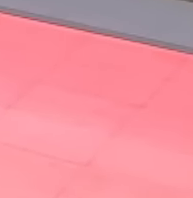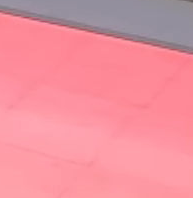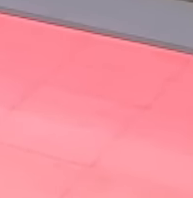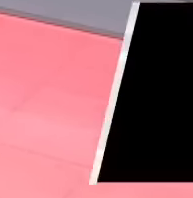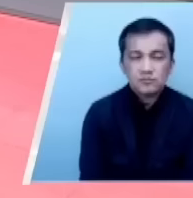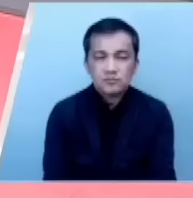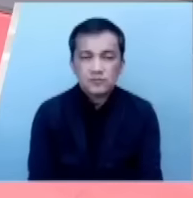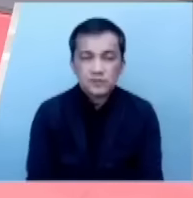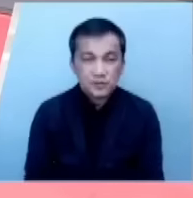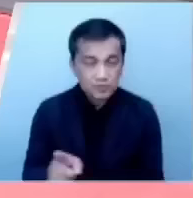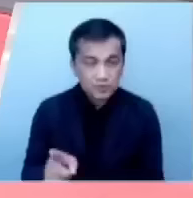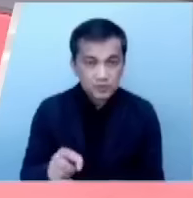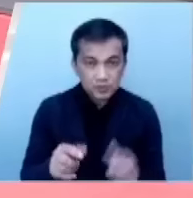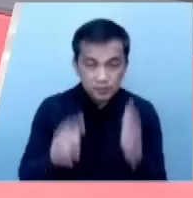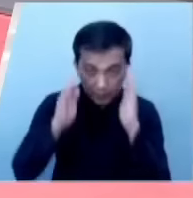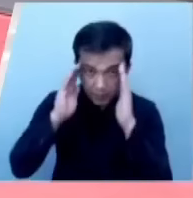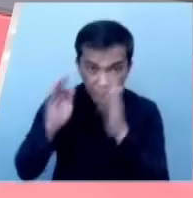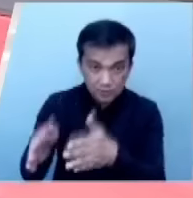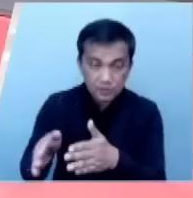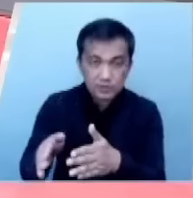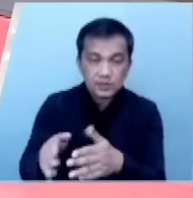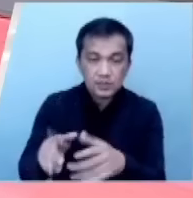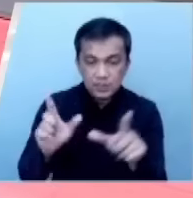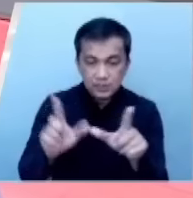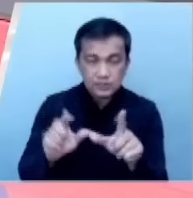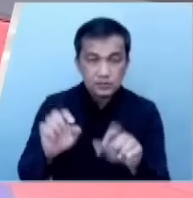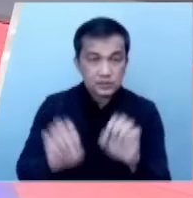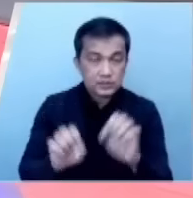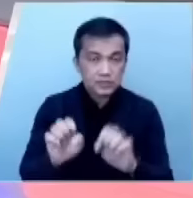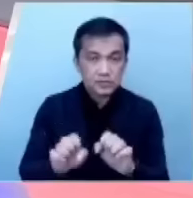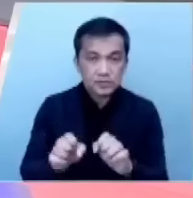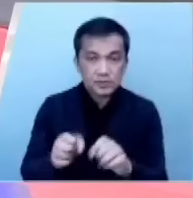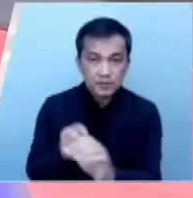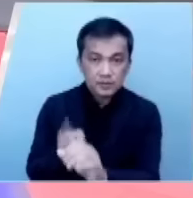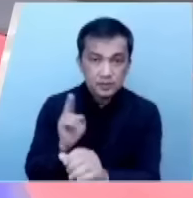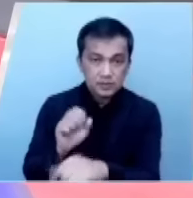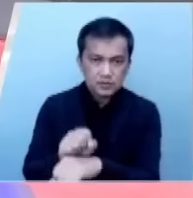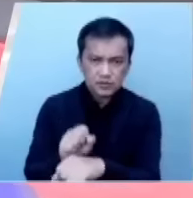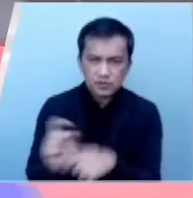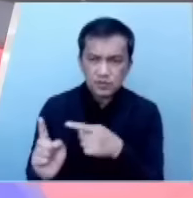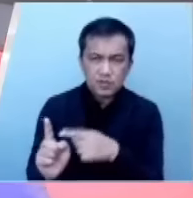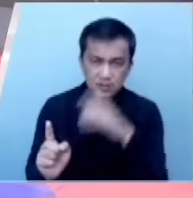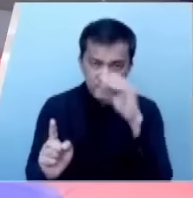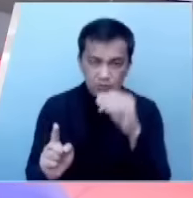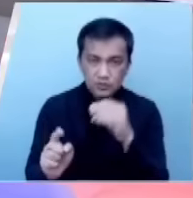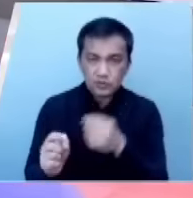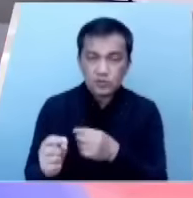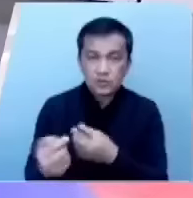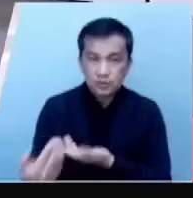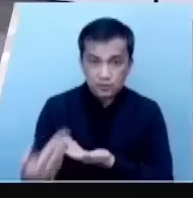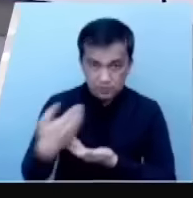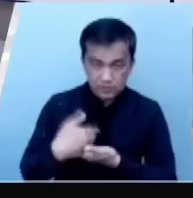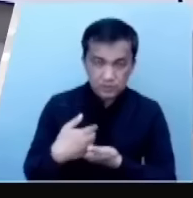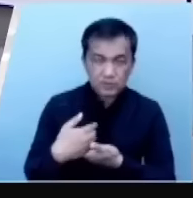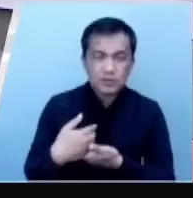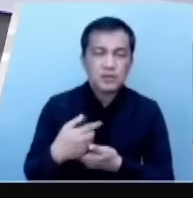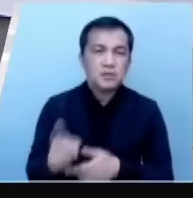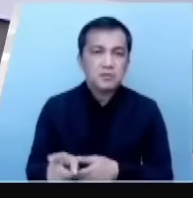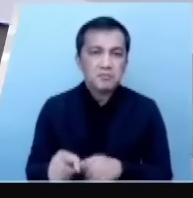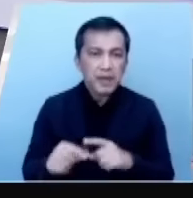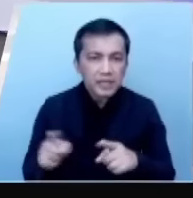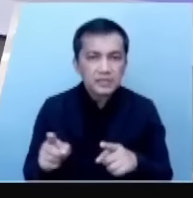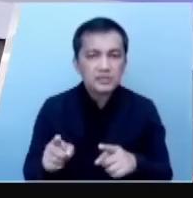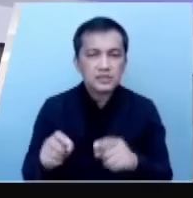Para pagdoonan ng pansin ang licensure exam, magre-resign sa trabaho ang lalaking dumulog sa inyong kapuso, Action Man. Pero ang